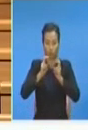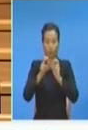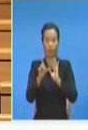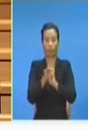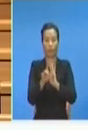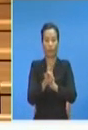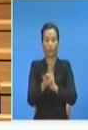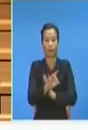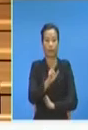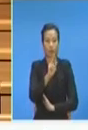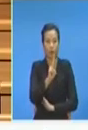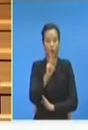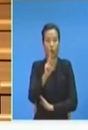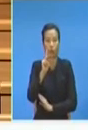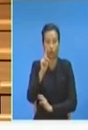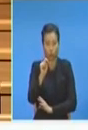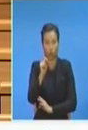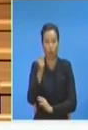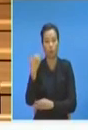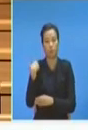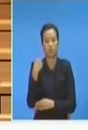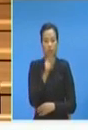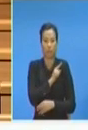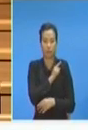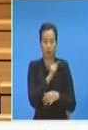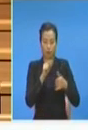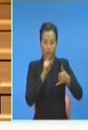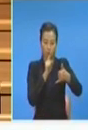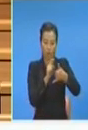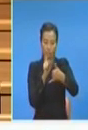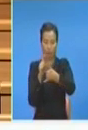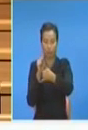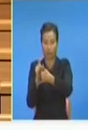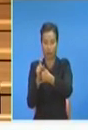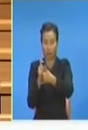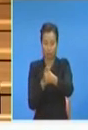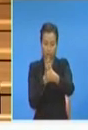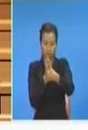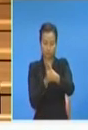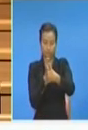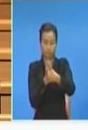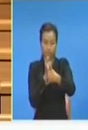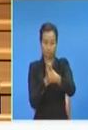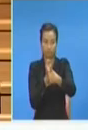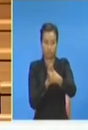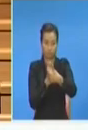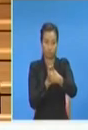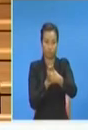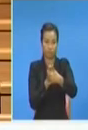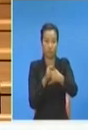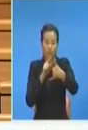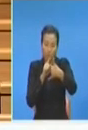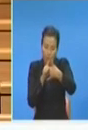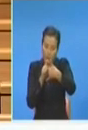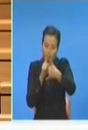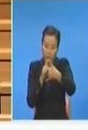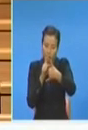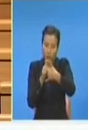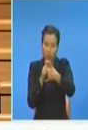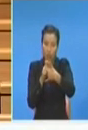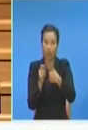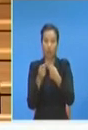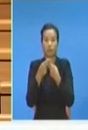กกต.มีหน้าที่ทั้งสืบเปรียบสวนทั้งสอบคือสอบสวนแต่กกต.